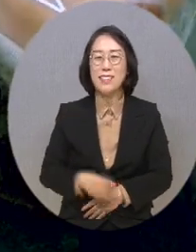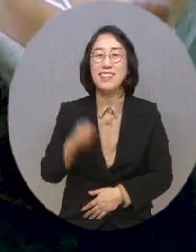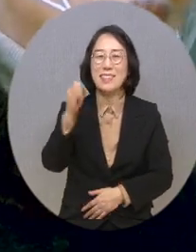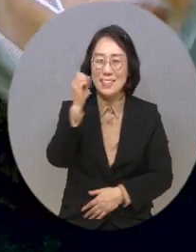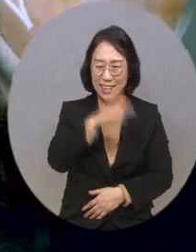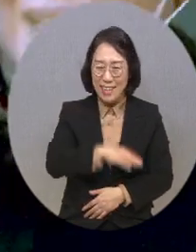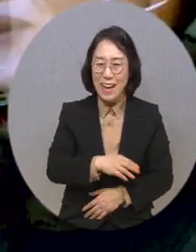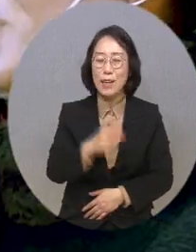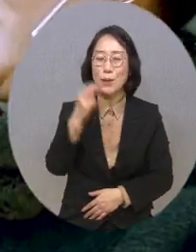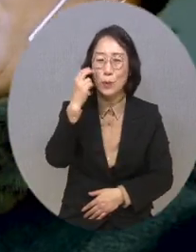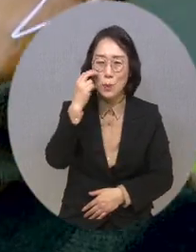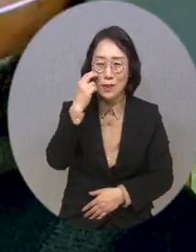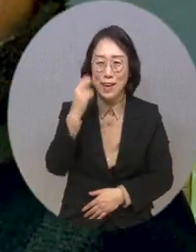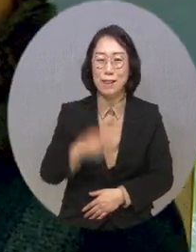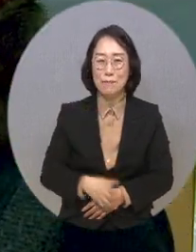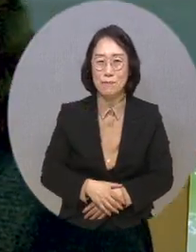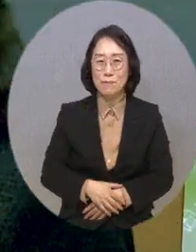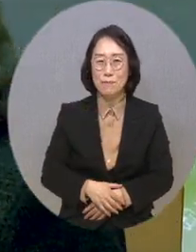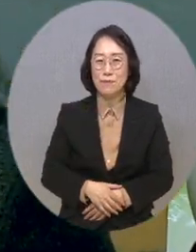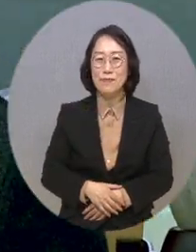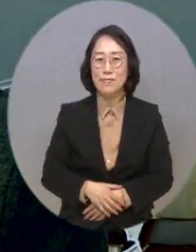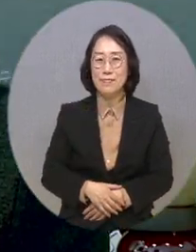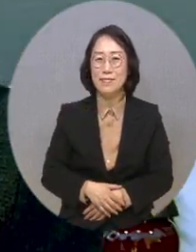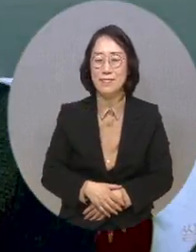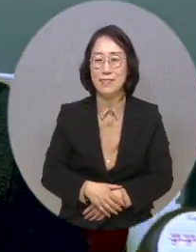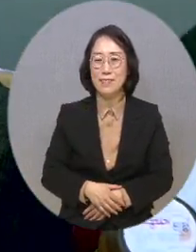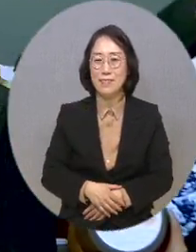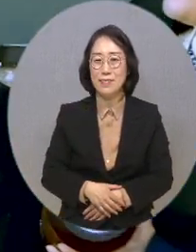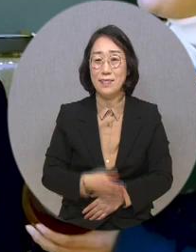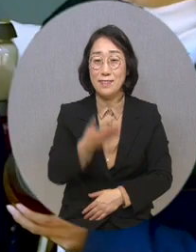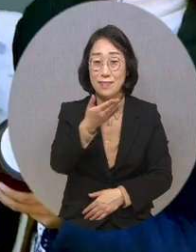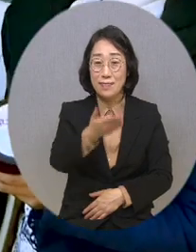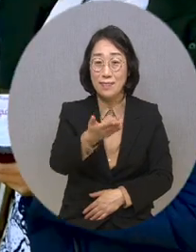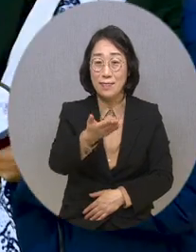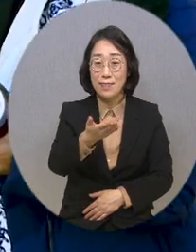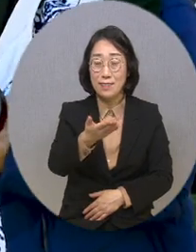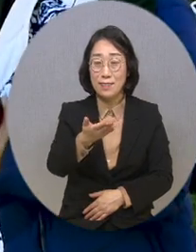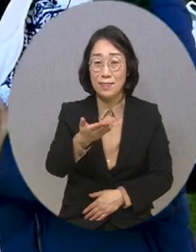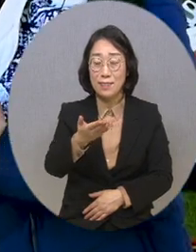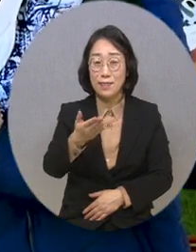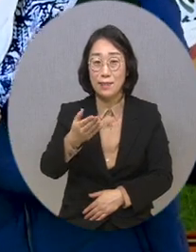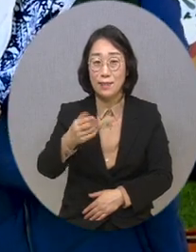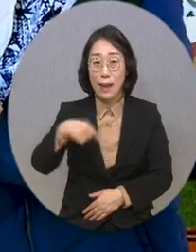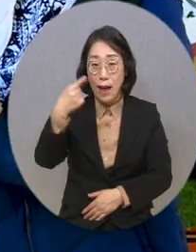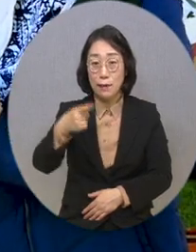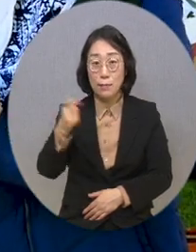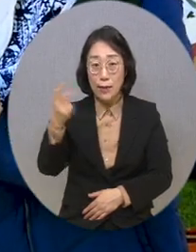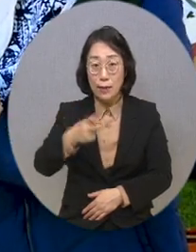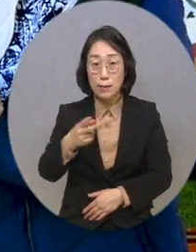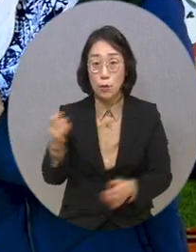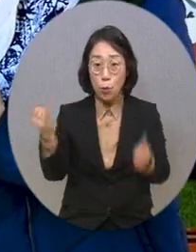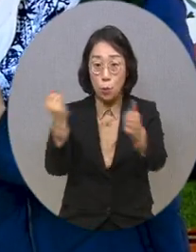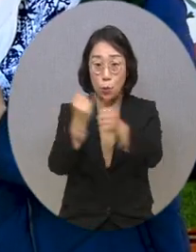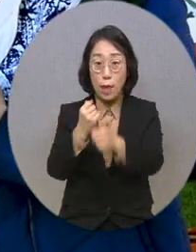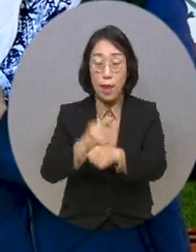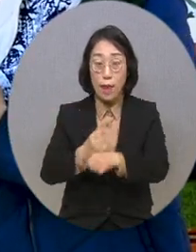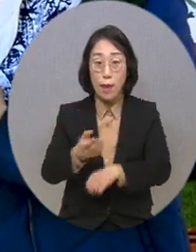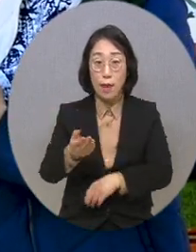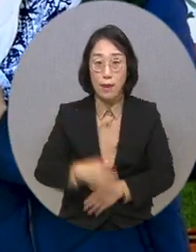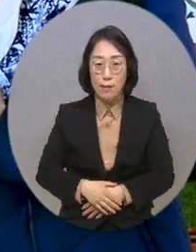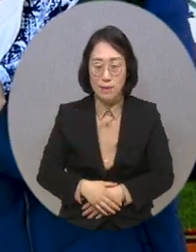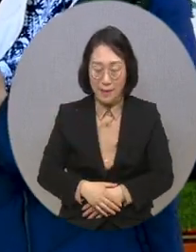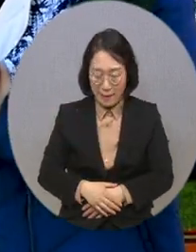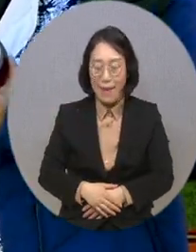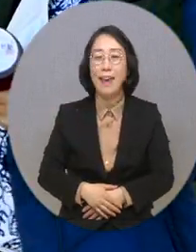내가 하는 소리지. 아니, 왜 갑자기 그래요? 선생님은 어떻게 다음 생에 다시 어떻게 만나실 거예요? 예,